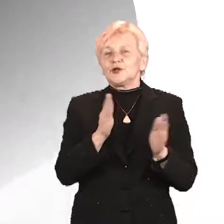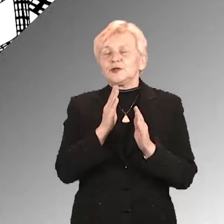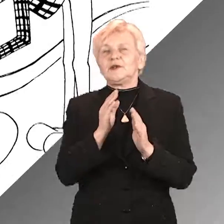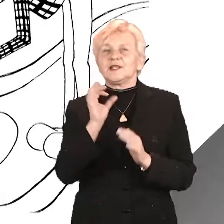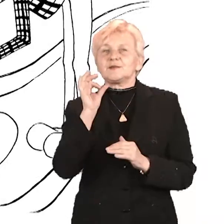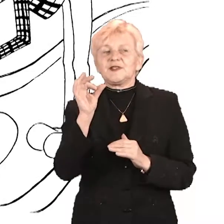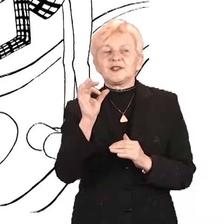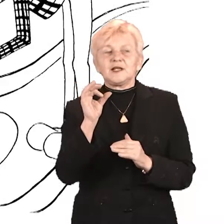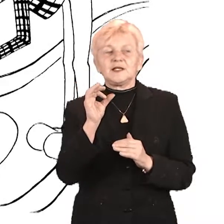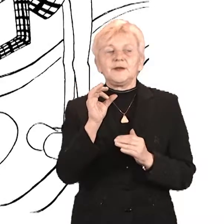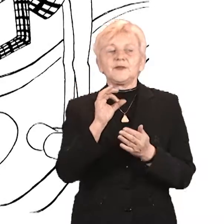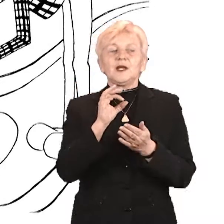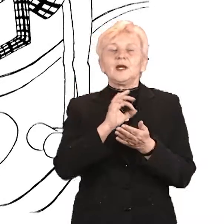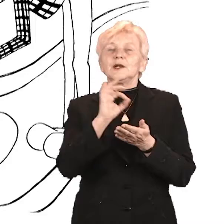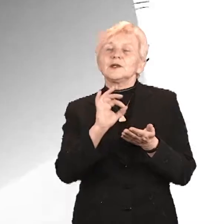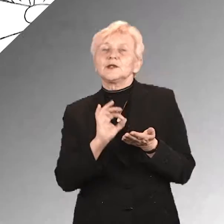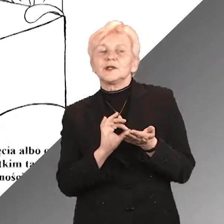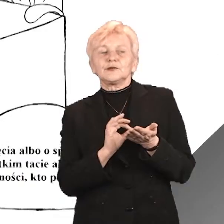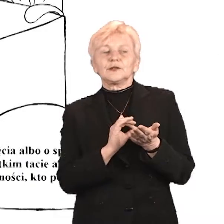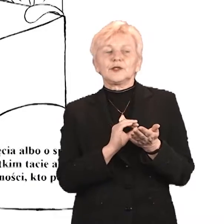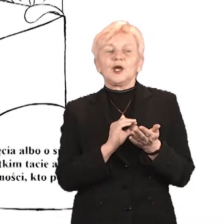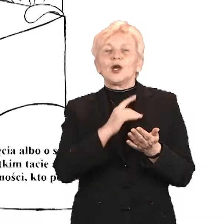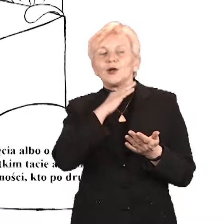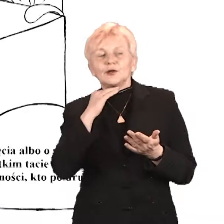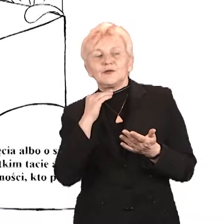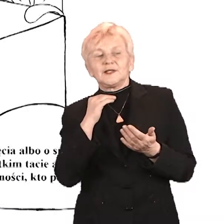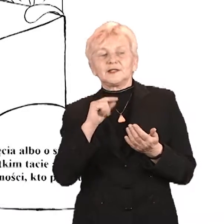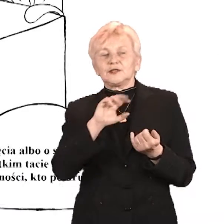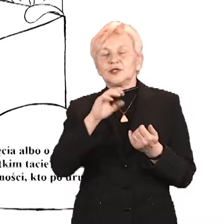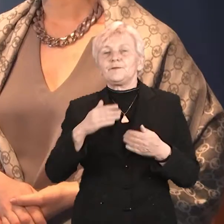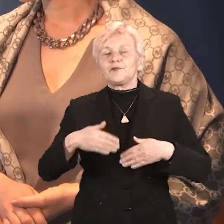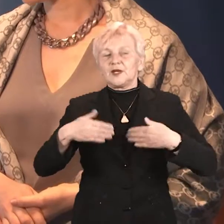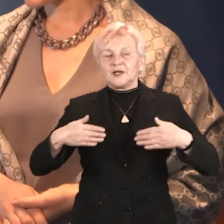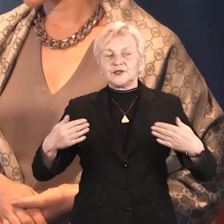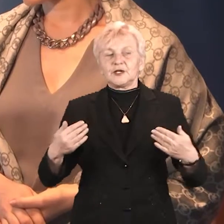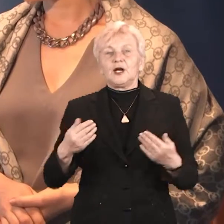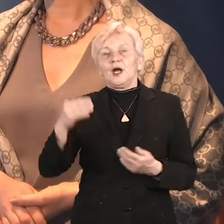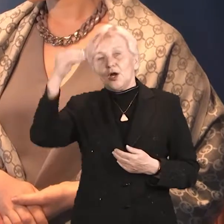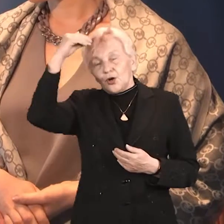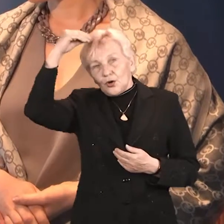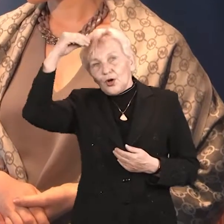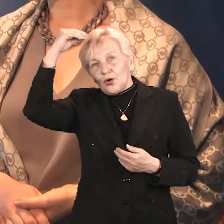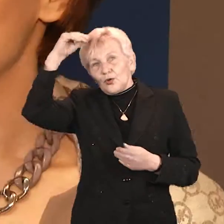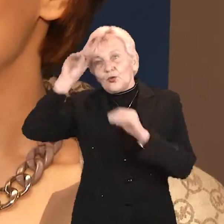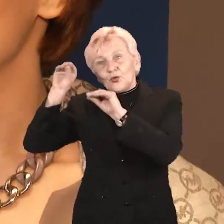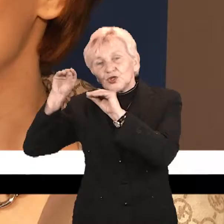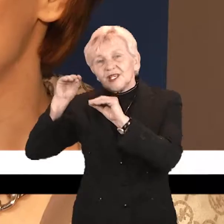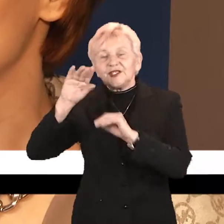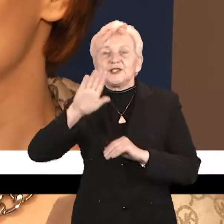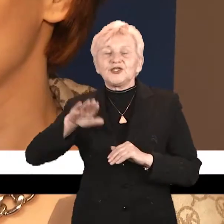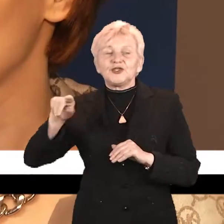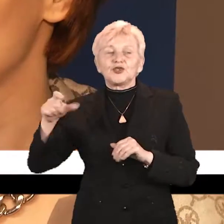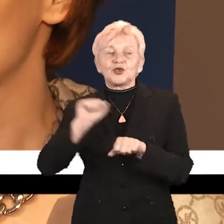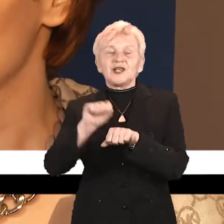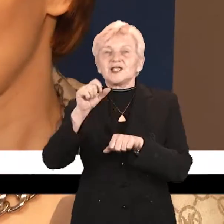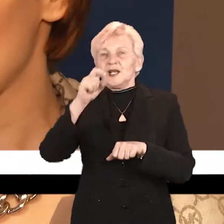specjalnie przygotowanych do tego celu narzędzi, m.in. kolorowanki i teatrzyku. Uczenie dzieci, co to jest zły dotyk, jak mogą